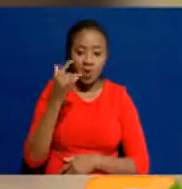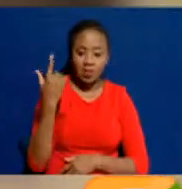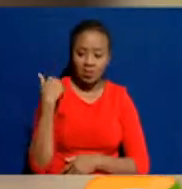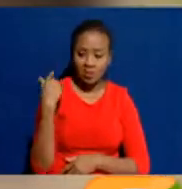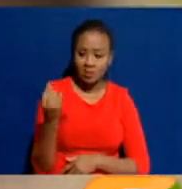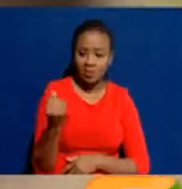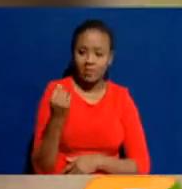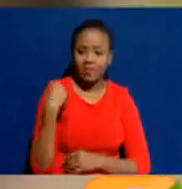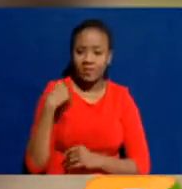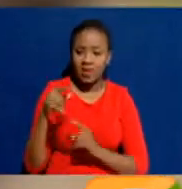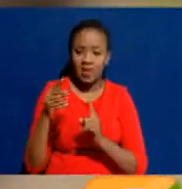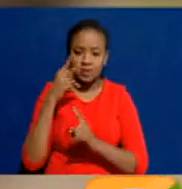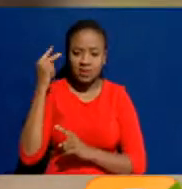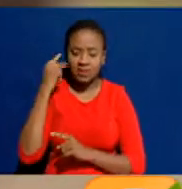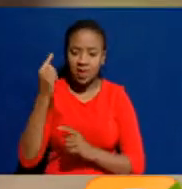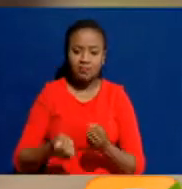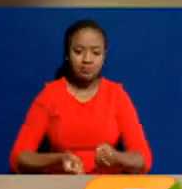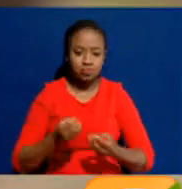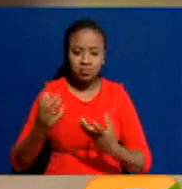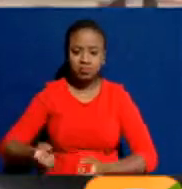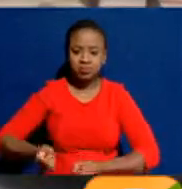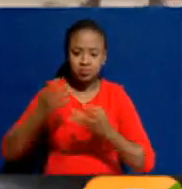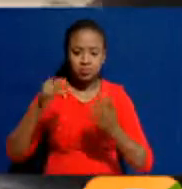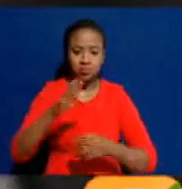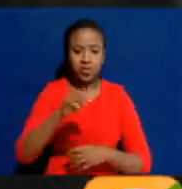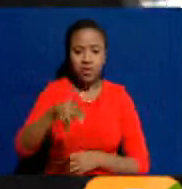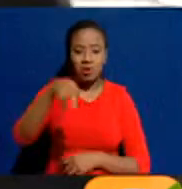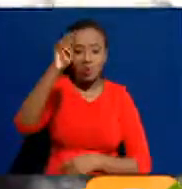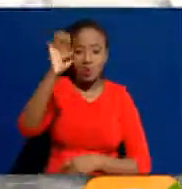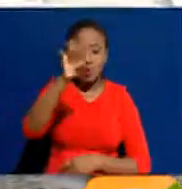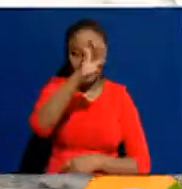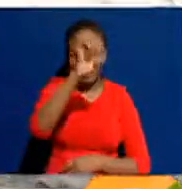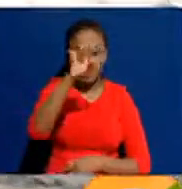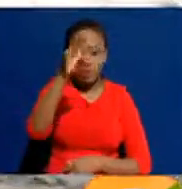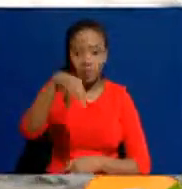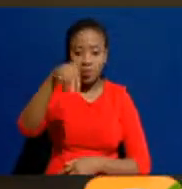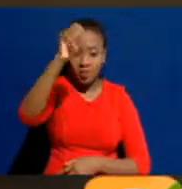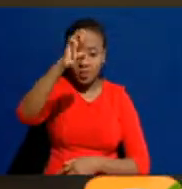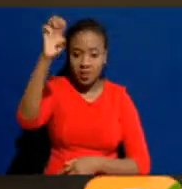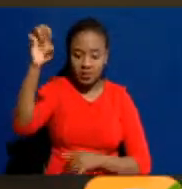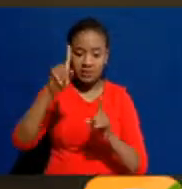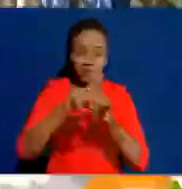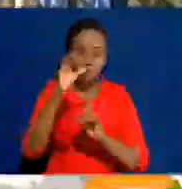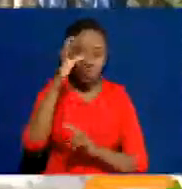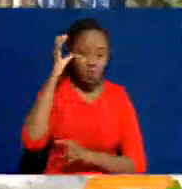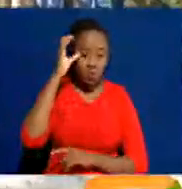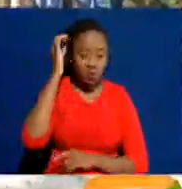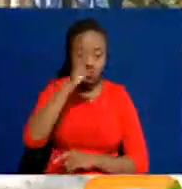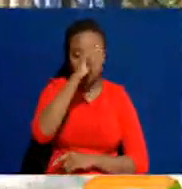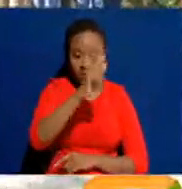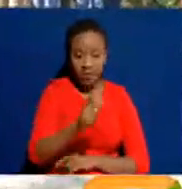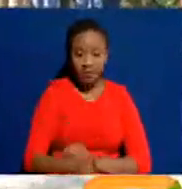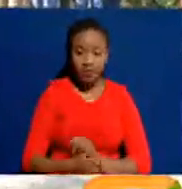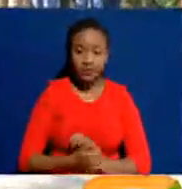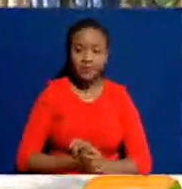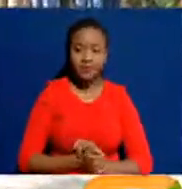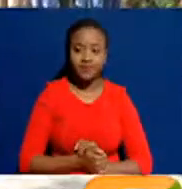punde katika maeneo ya kaskazini mashariki ya Kenya na yale ya pwani.